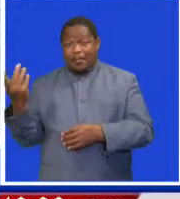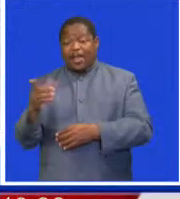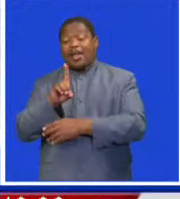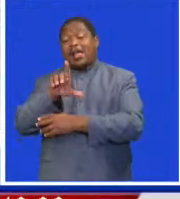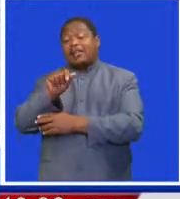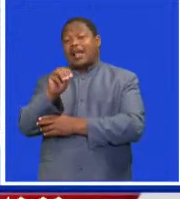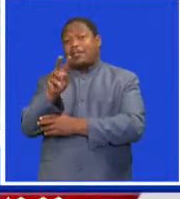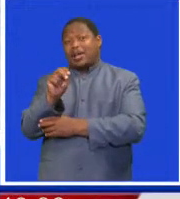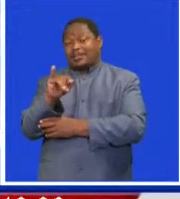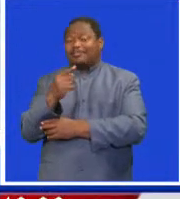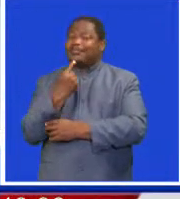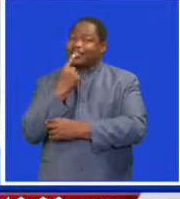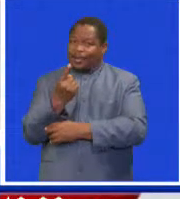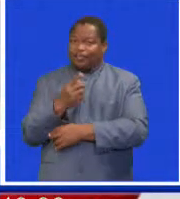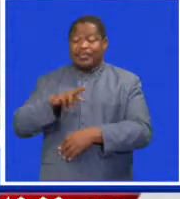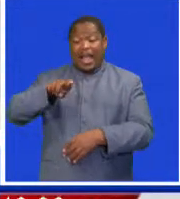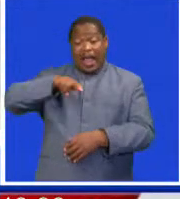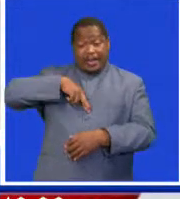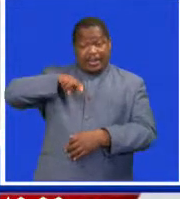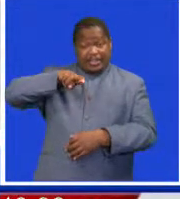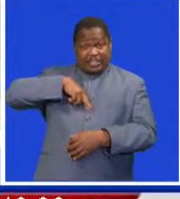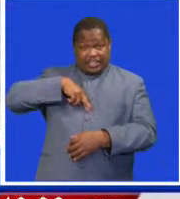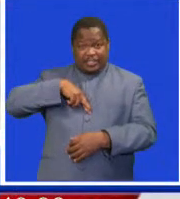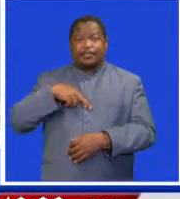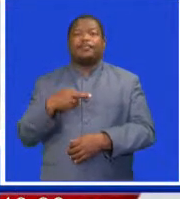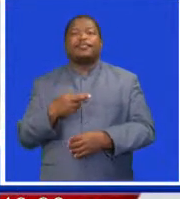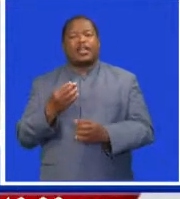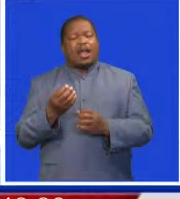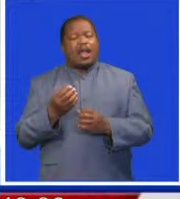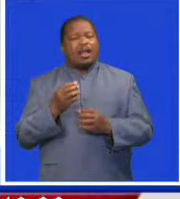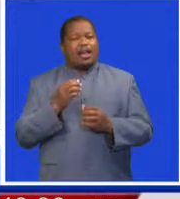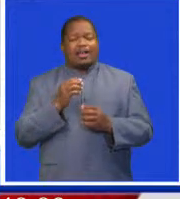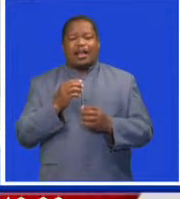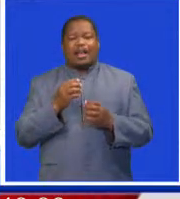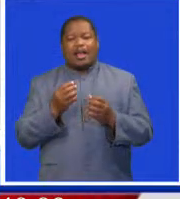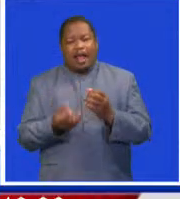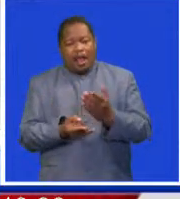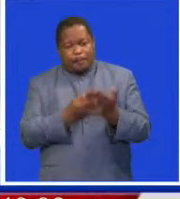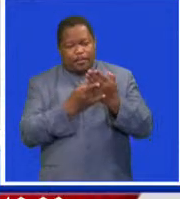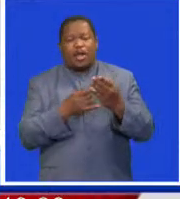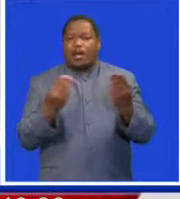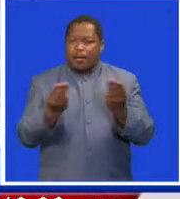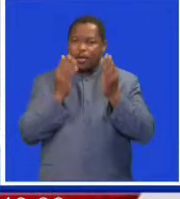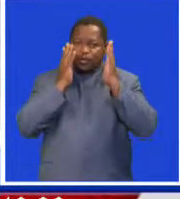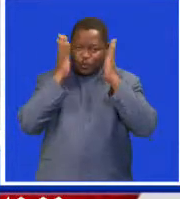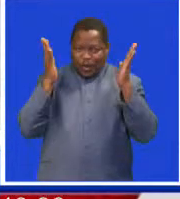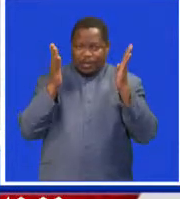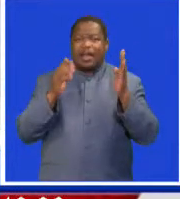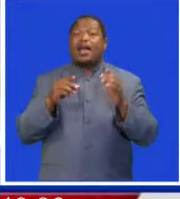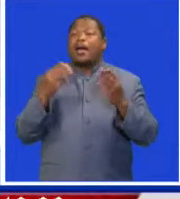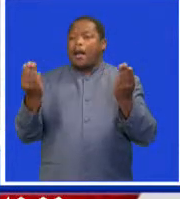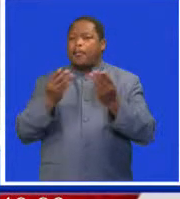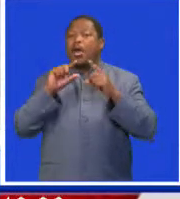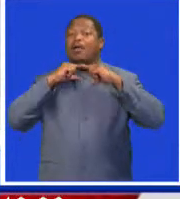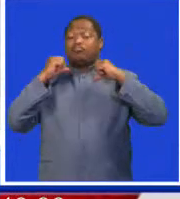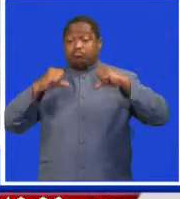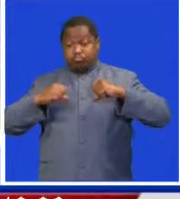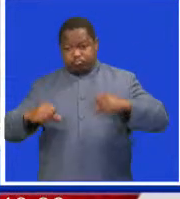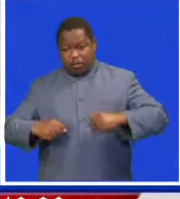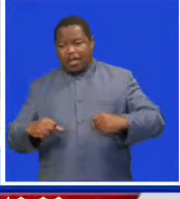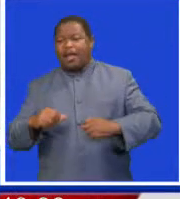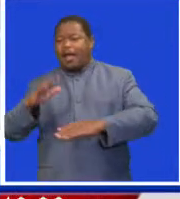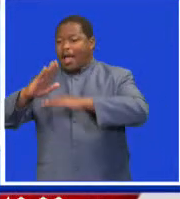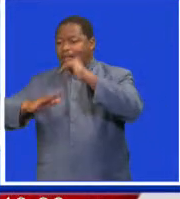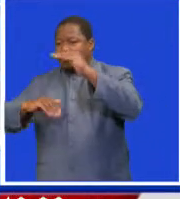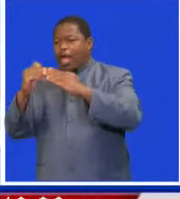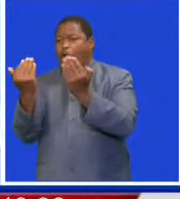eveni letakhiwa bafundisi sithunywa. Dlamini uthi lilanga lesomhlolo Festival of Praise leligujwa